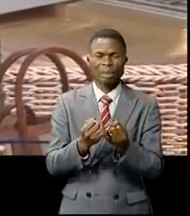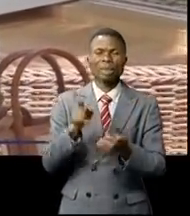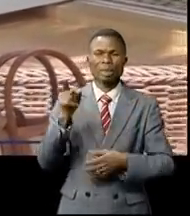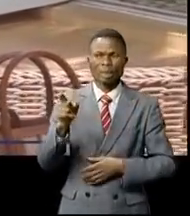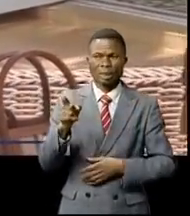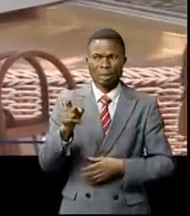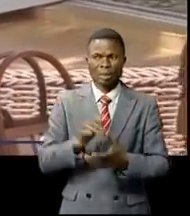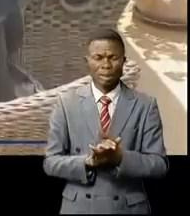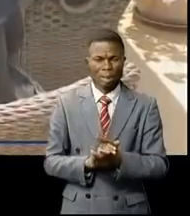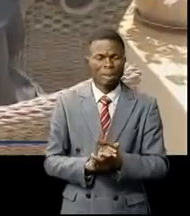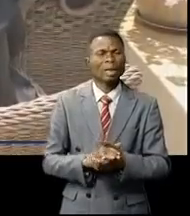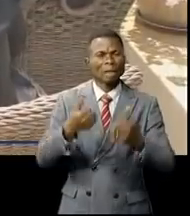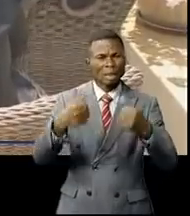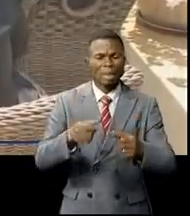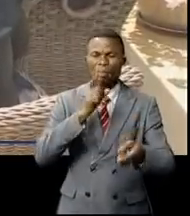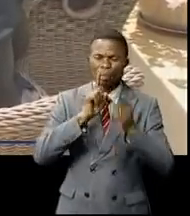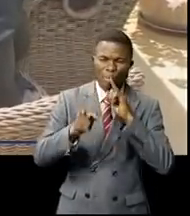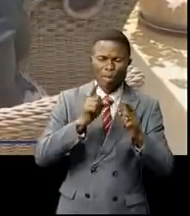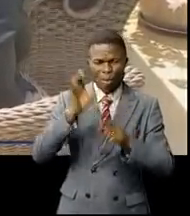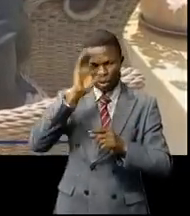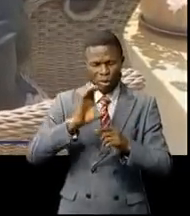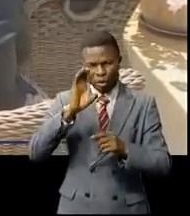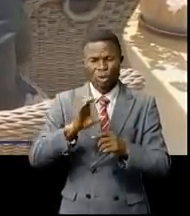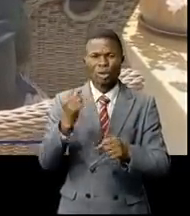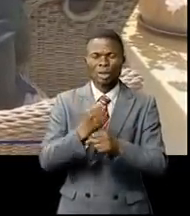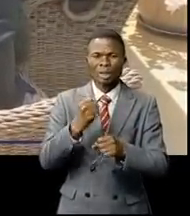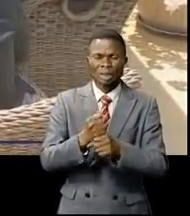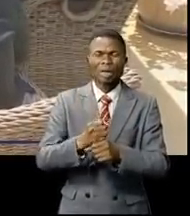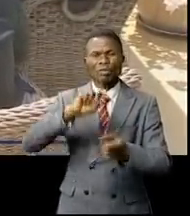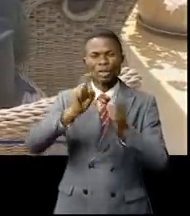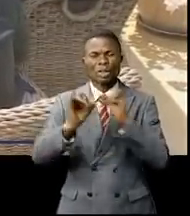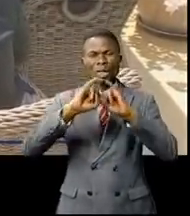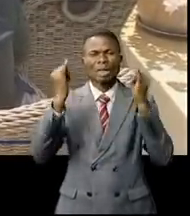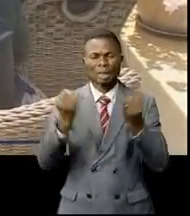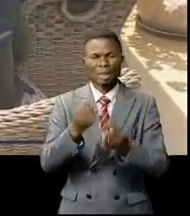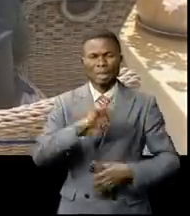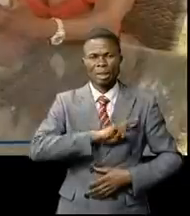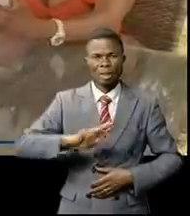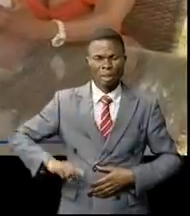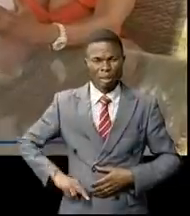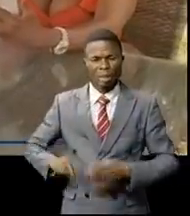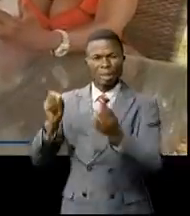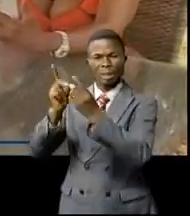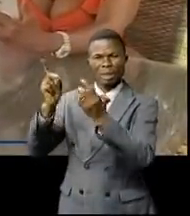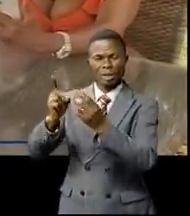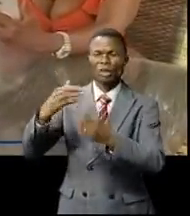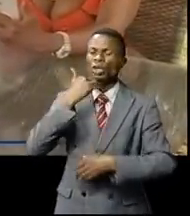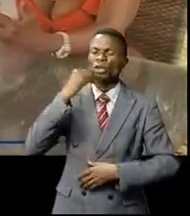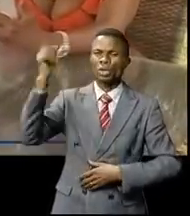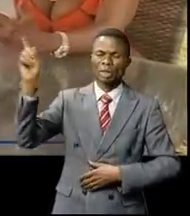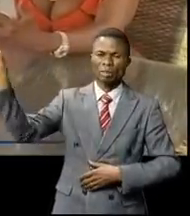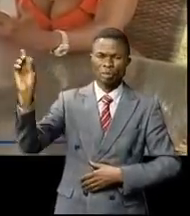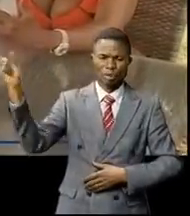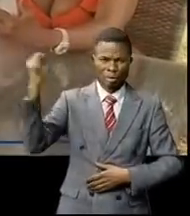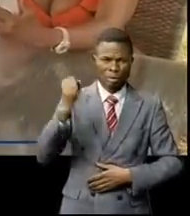pris tout son temps des manadiers le plan de l'état d'industrialisation de la rdc auprès des partenaires et voit dans différents